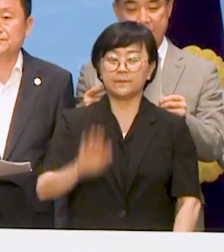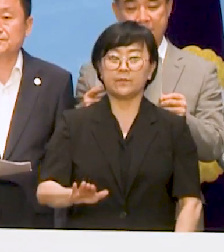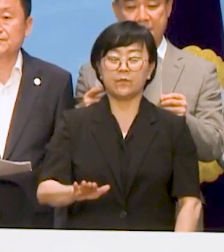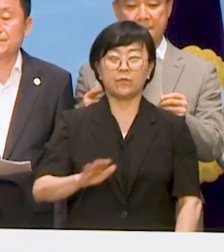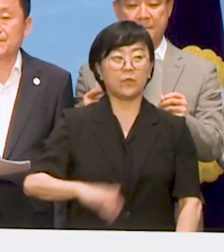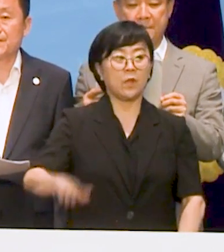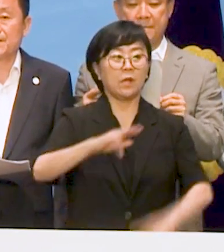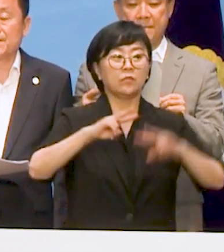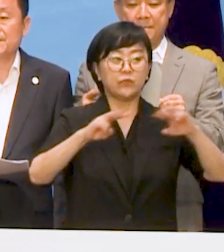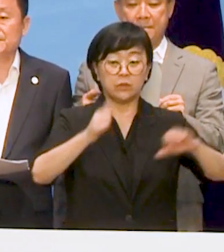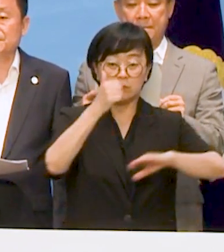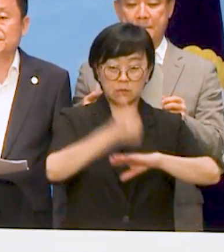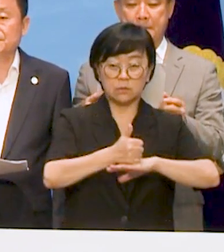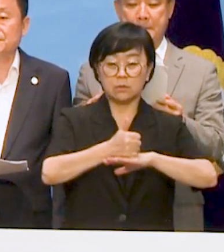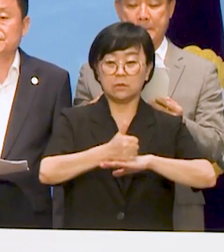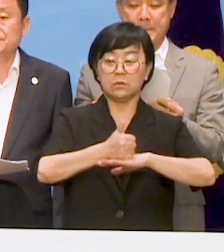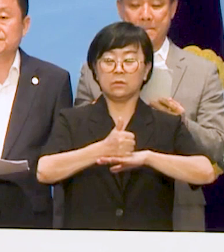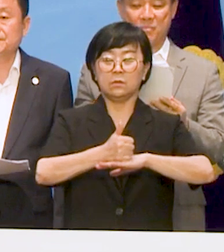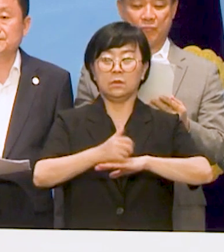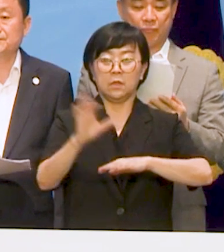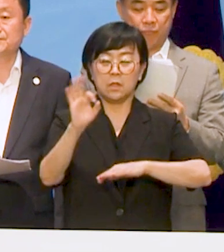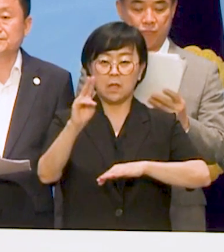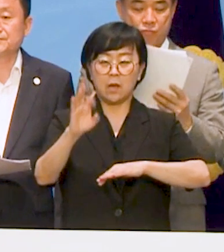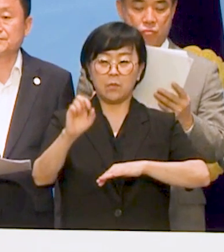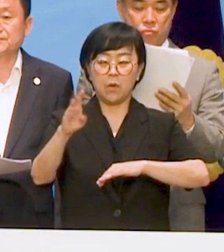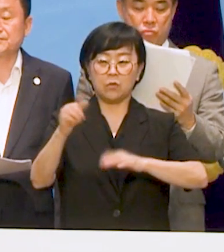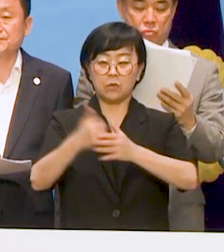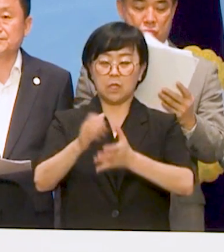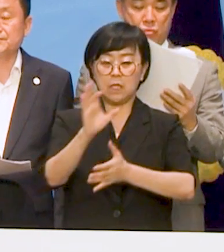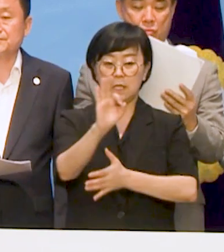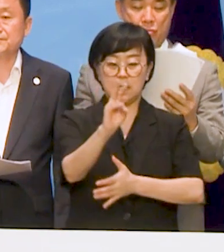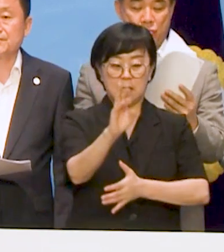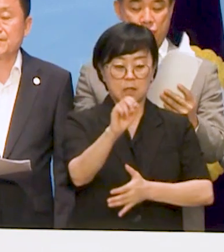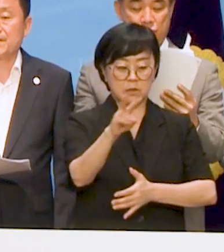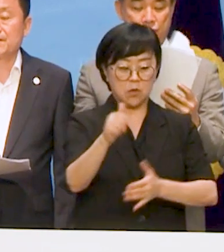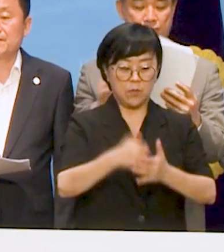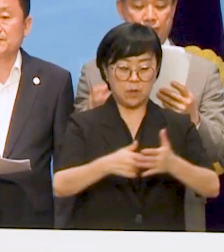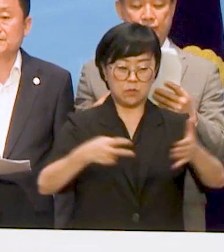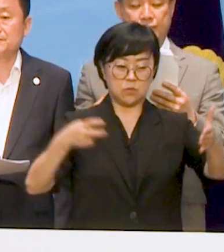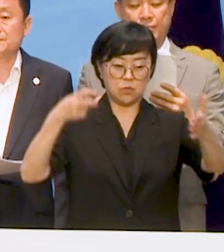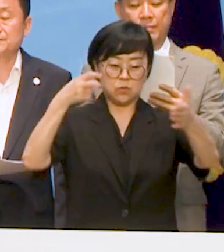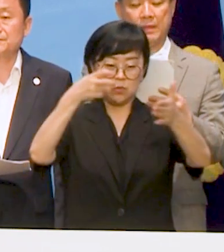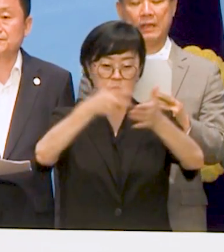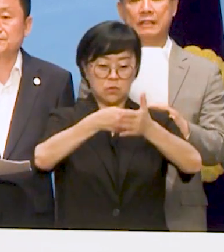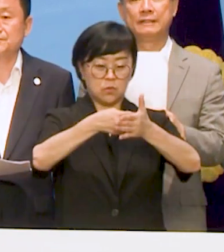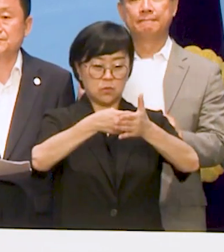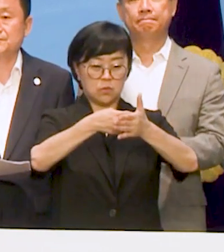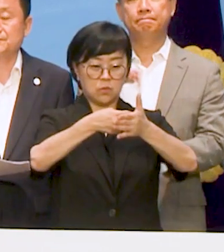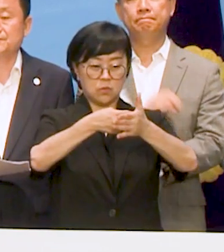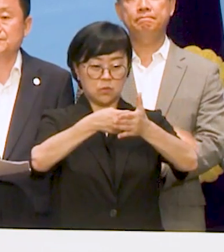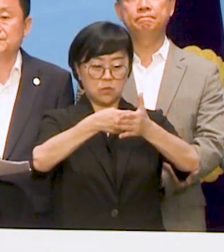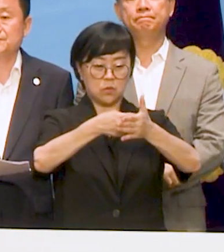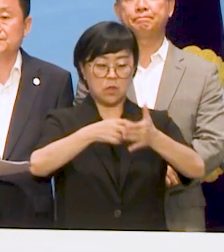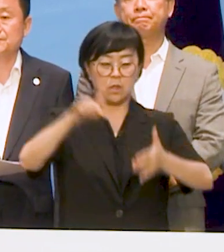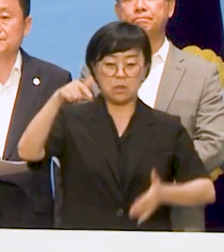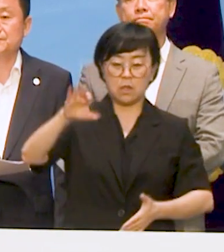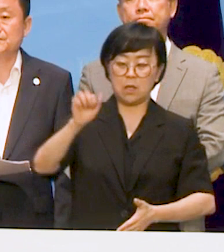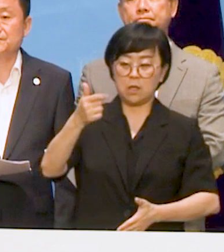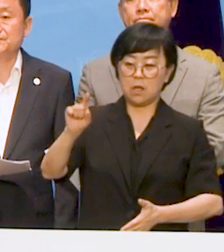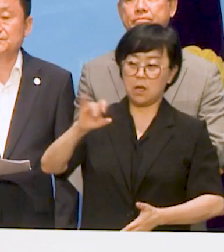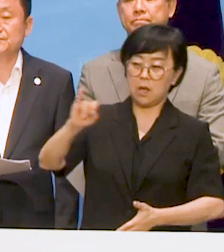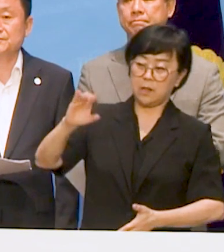저희가 분석한 자료에는 양평군이 제안한 양서면 종점에다 강화ic를